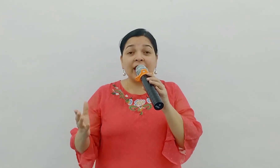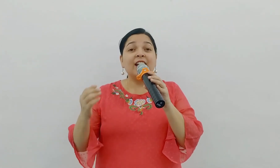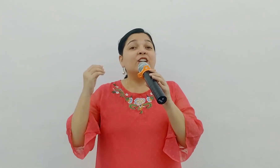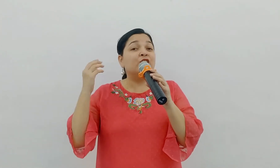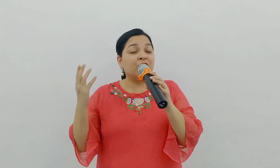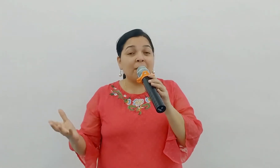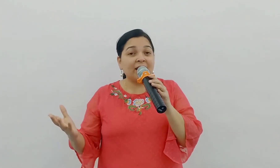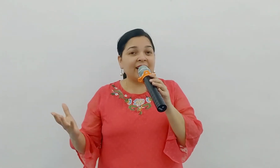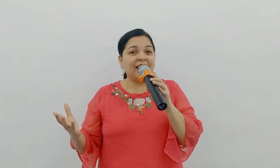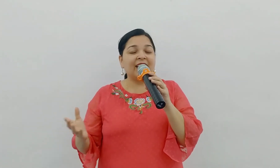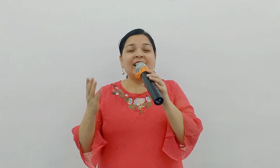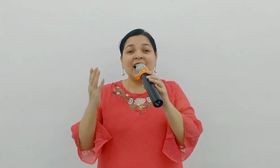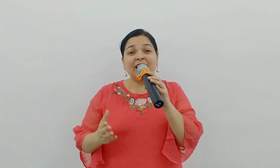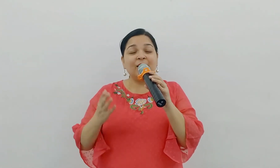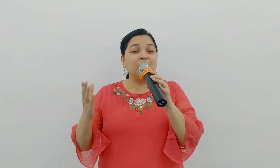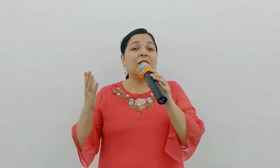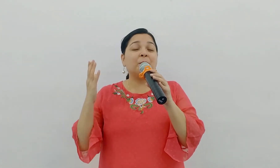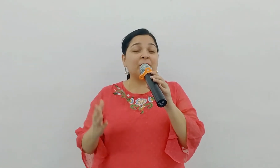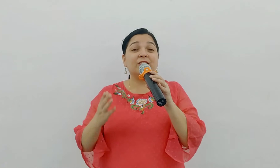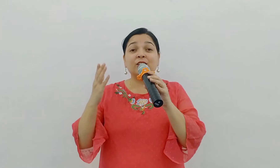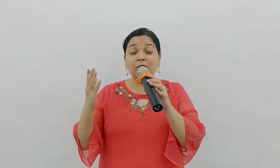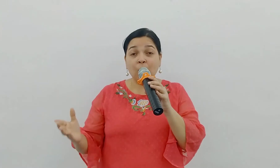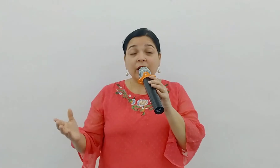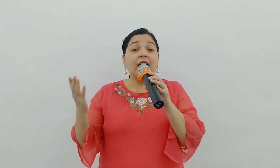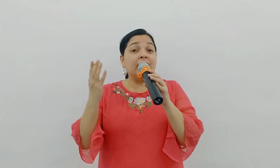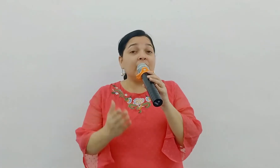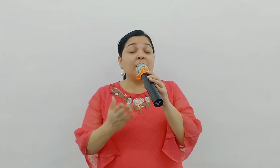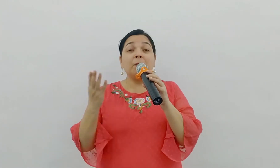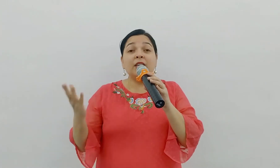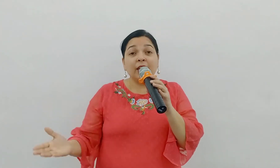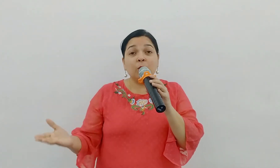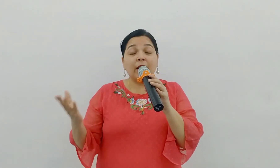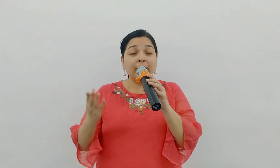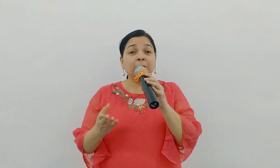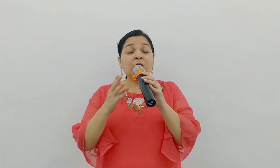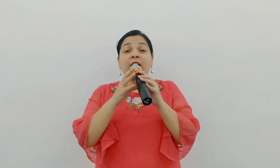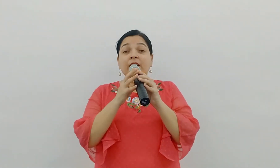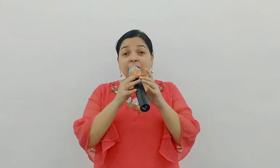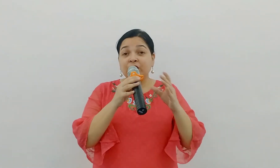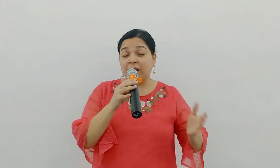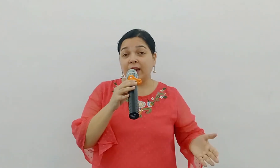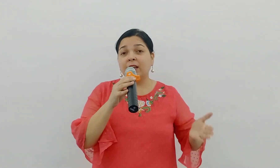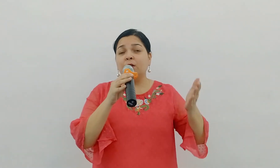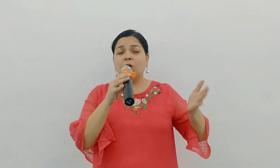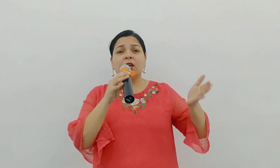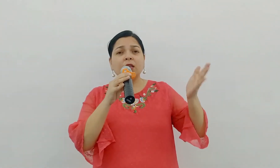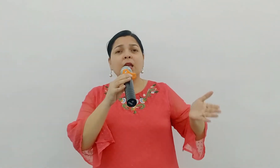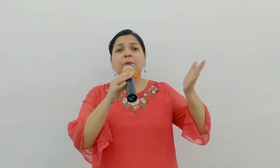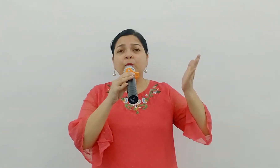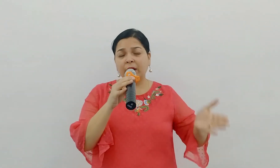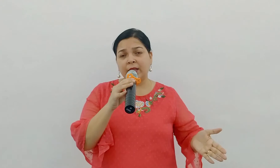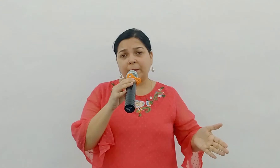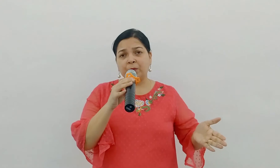है उन्हें क्षमा करने के लिए। हालेलुया, प्रेज द लॉर्ड। निनवे में भी यही हुआ है ना। निनवे शहर के लोग